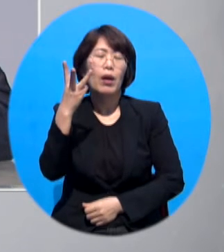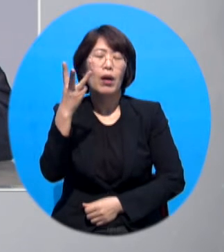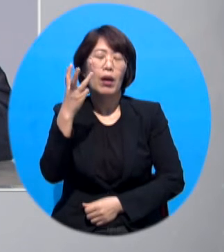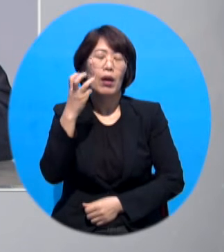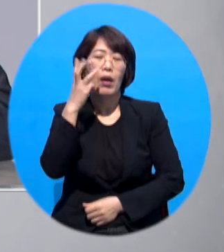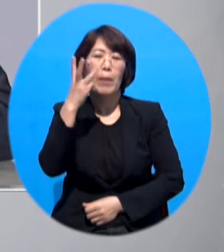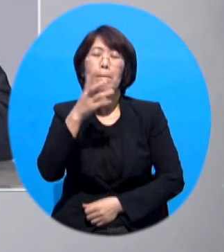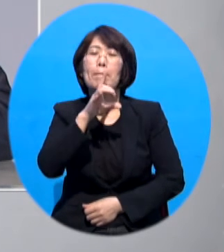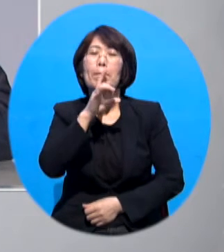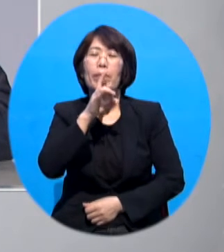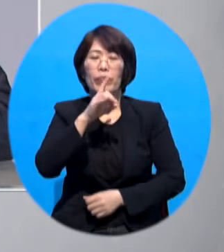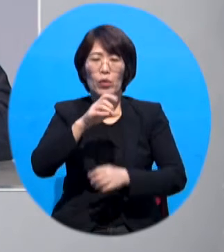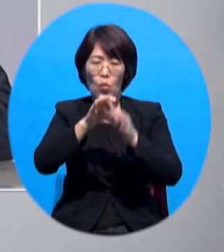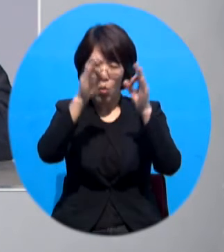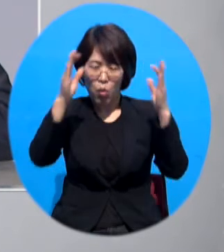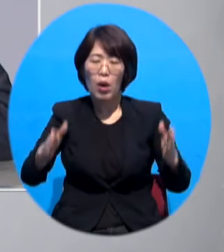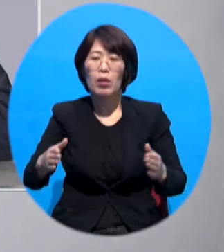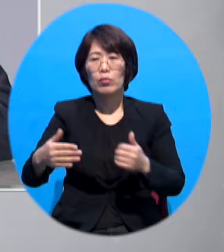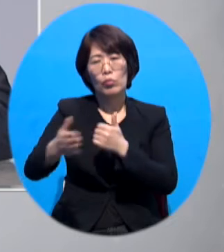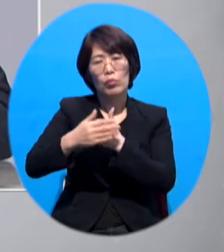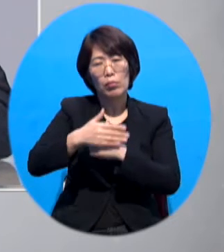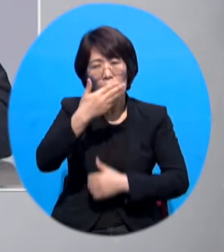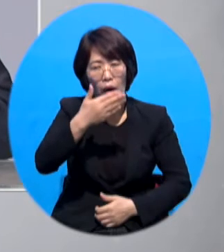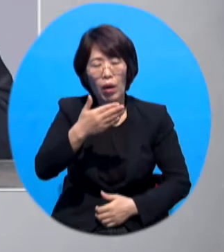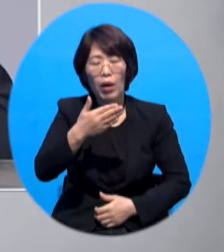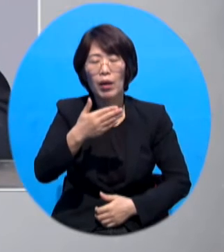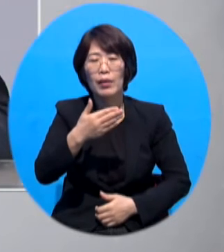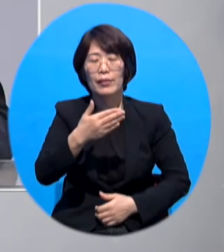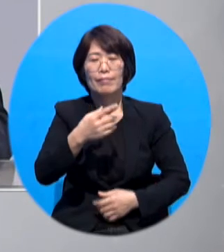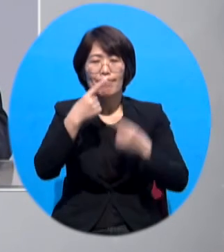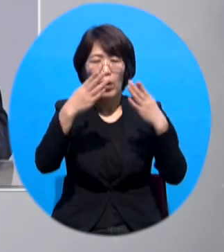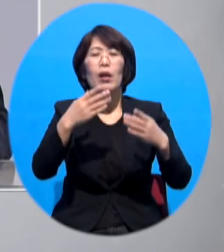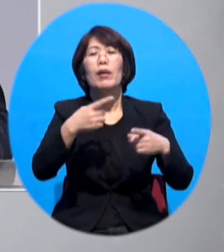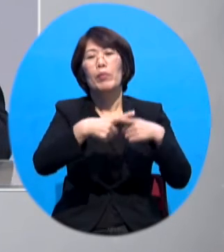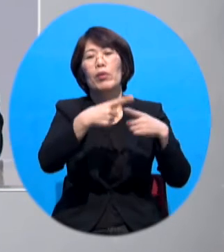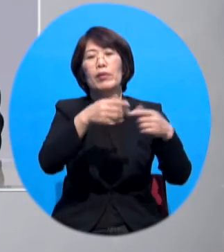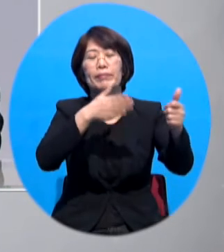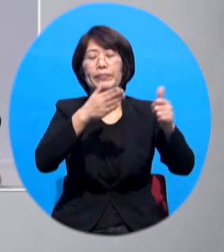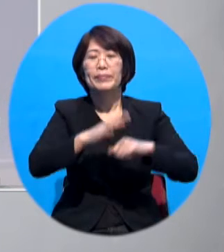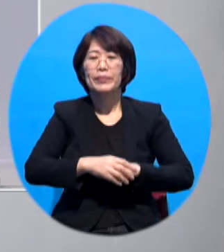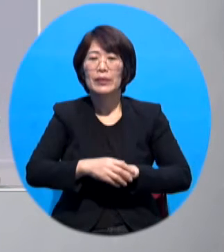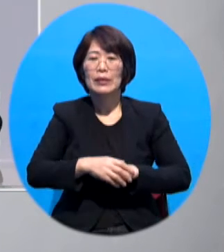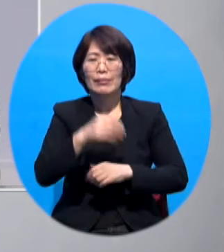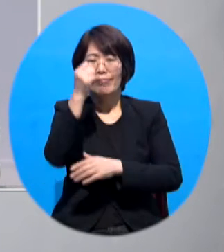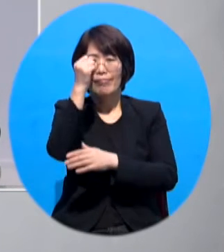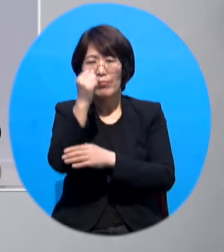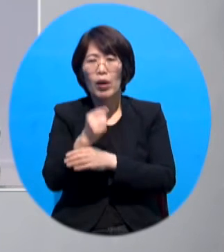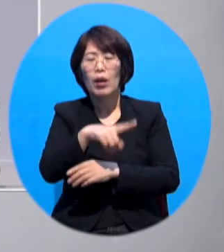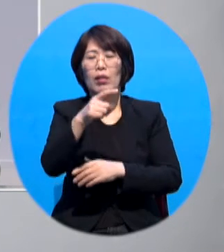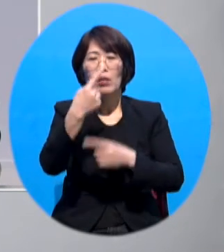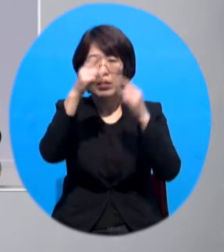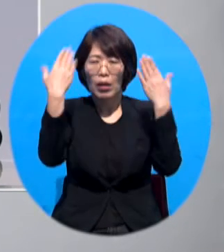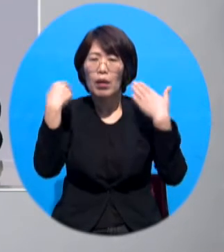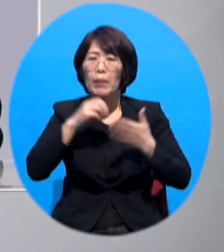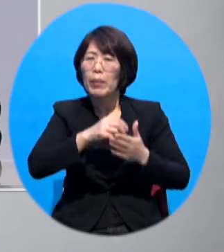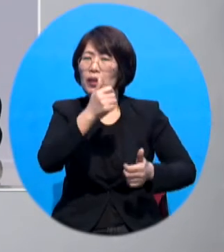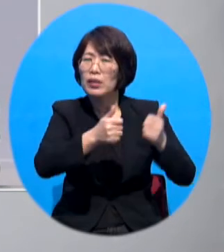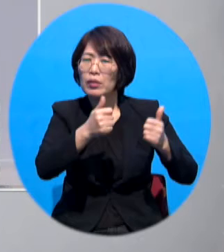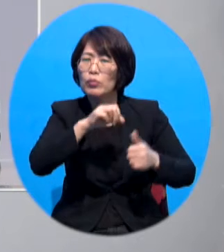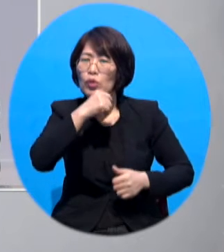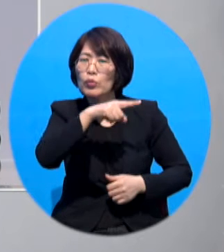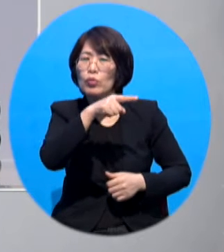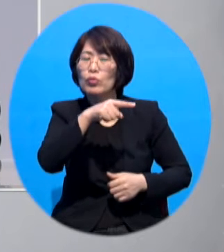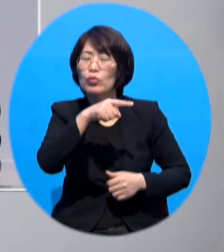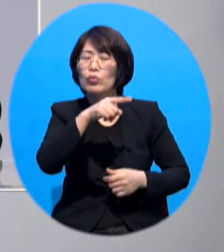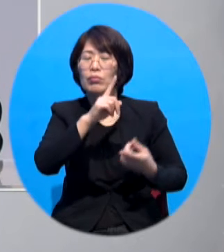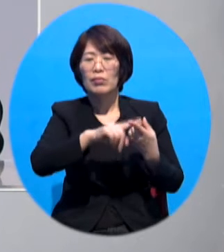보내실 수 있을까요 그 점을 명확하게 판단하시기 바랍니다 정말 낡은 그 저는 수능 점수가 무엇 즉 표준